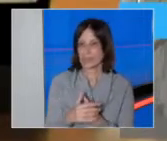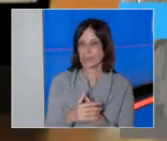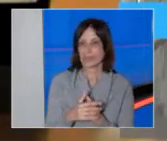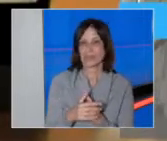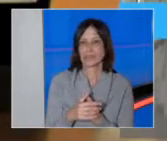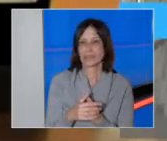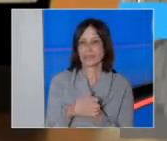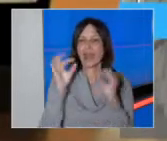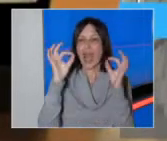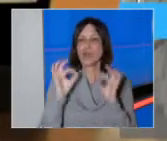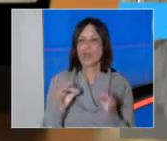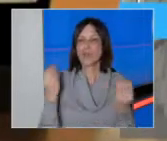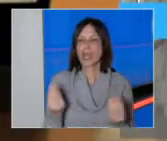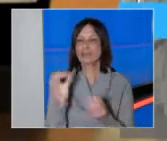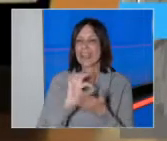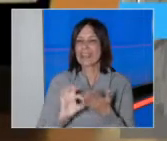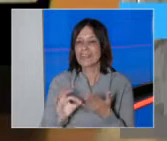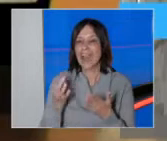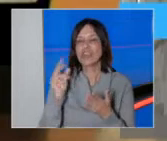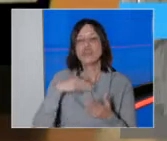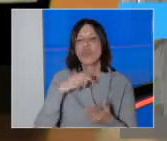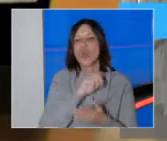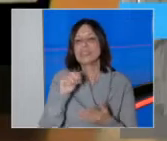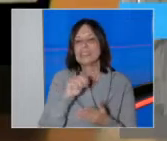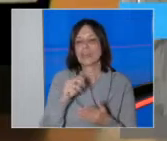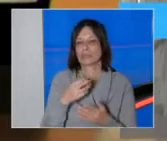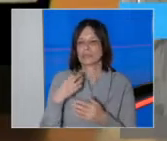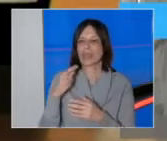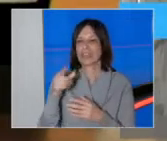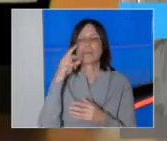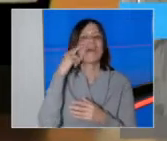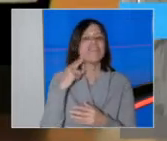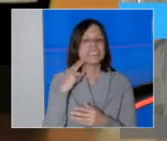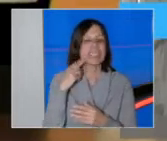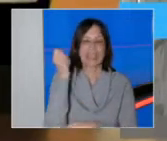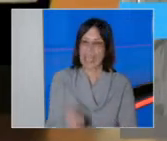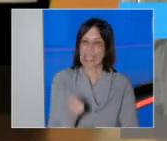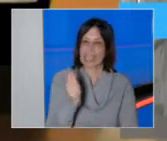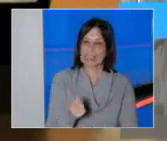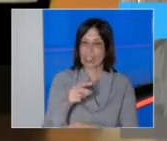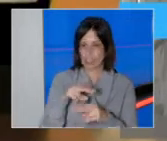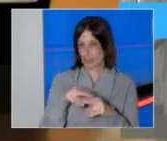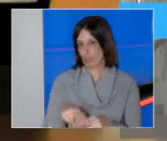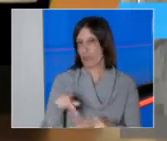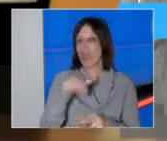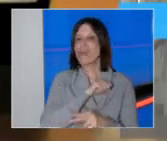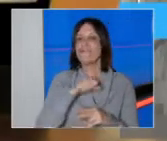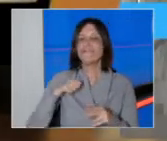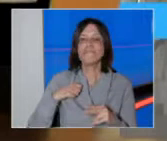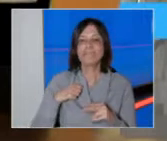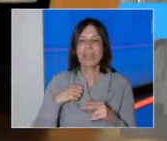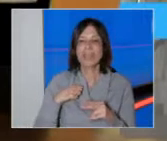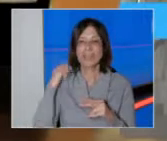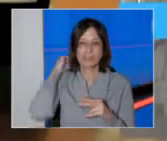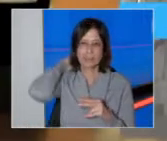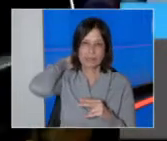מחשבתיבה. יש לי נושא שאני עוד רוצה להמתין לממשלה. אתה מבזה את הכנסת! תישאר פה לבד, בפרסה